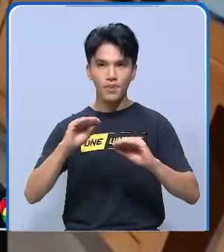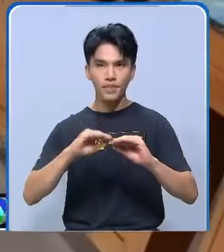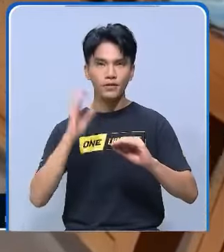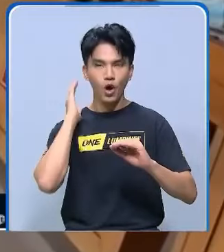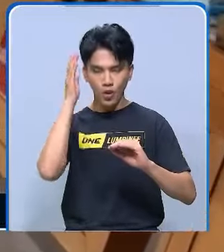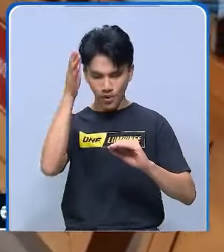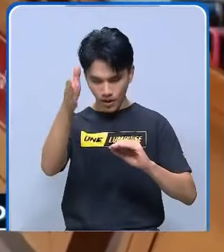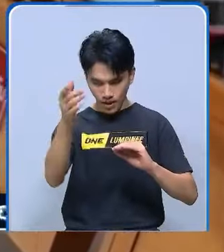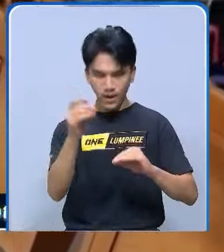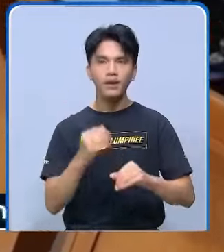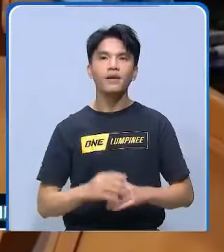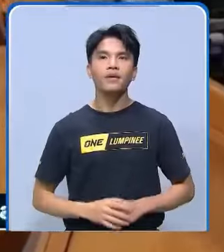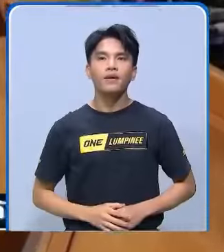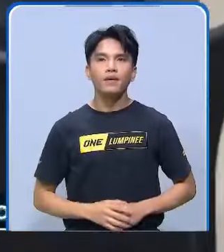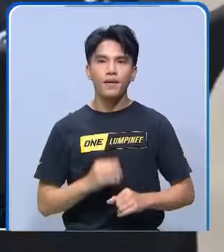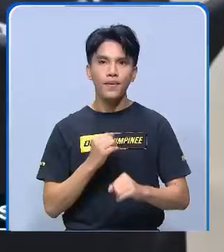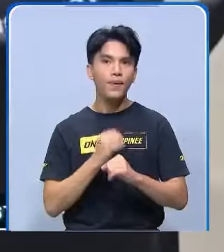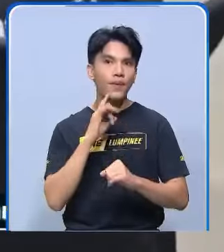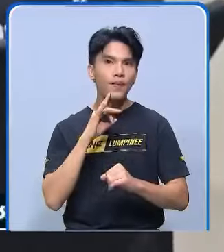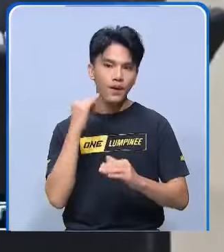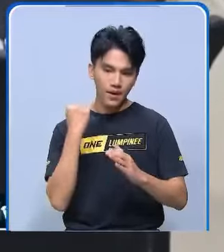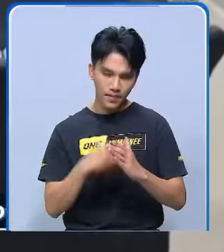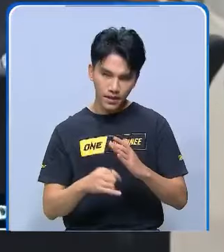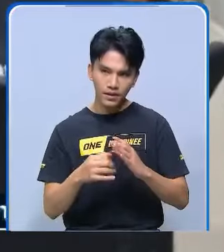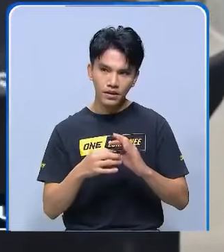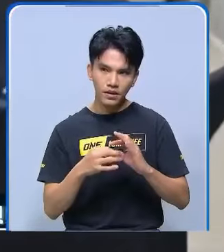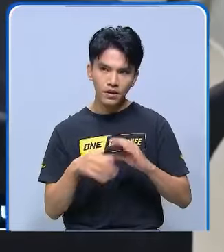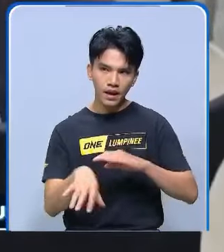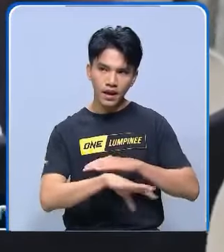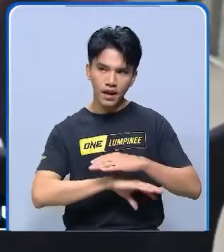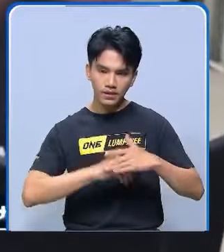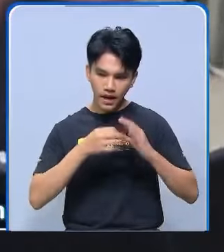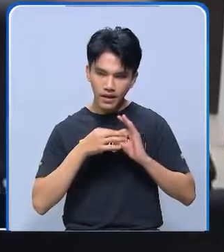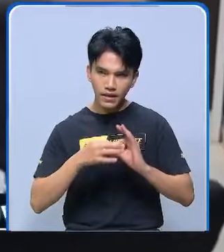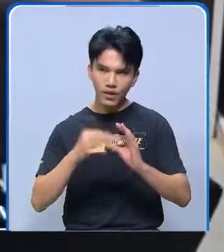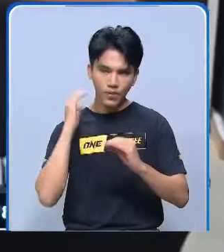ลังนะคะก็คือข้อหาทำอนาจารและข้อหาที่เกี่ยวข้องต่อไปต้องบอกว่ายังไม่จ